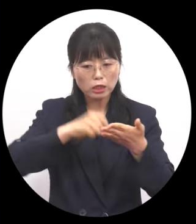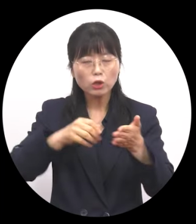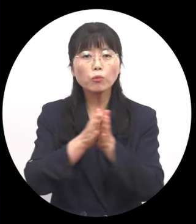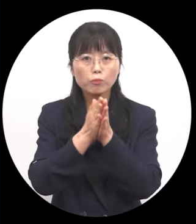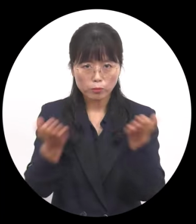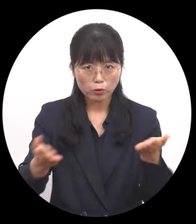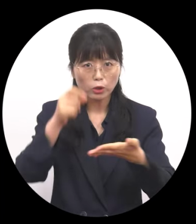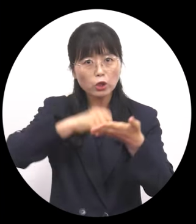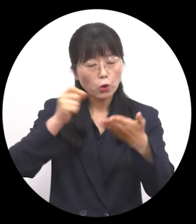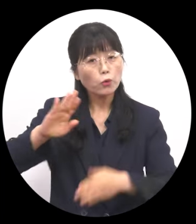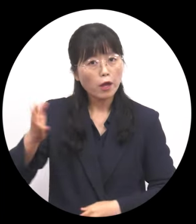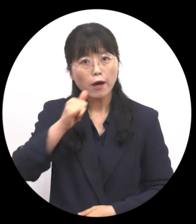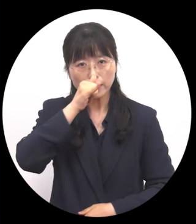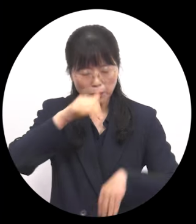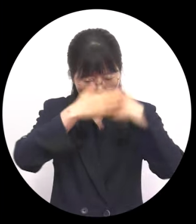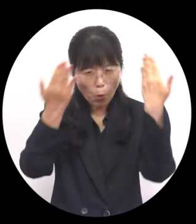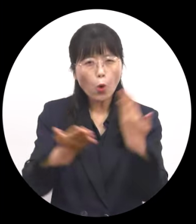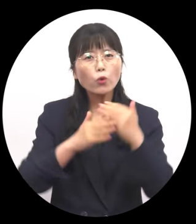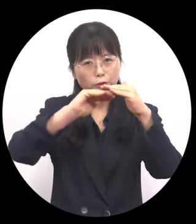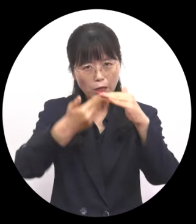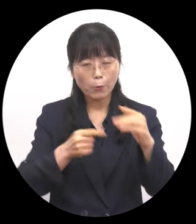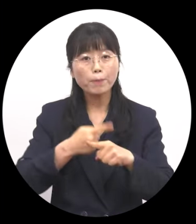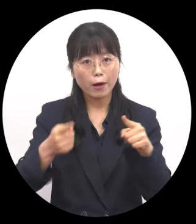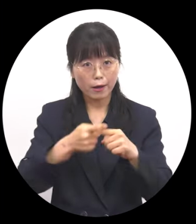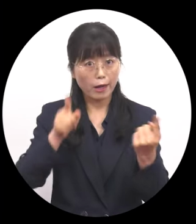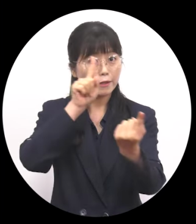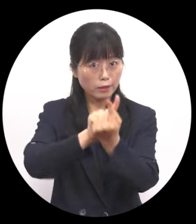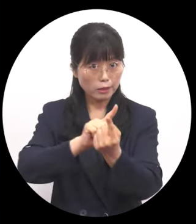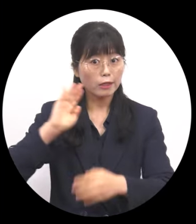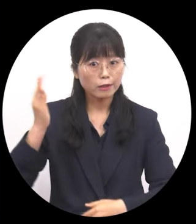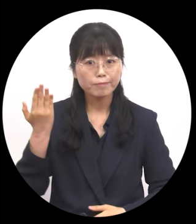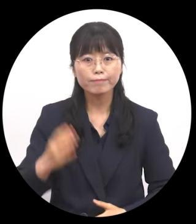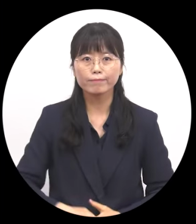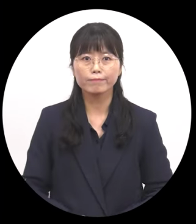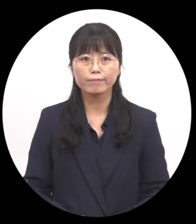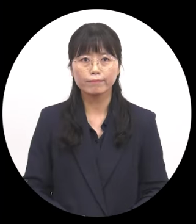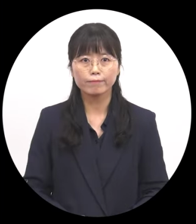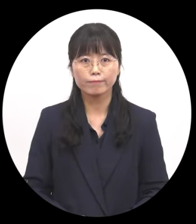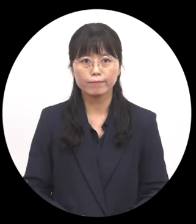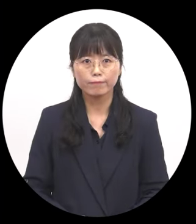학교생활기록부에 기록되어 있는 모든 내용이 다 평가의 대상이라고 보시면 됩니다.